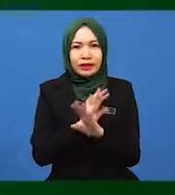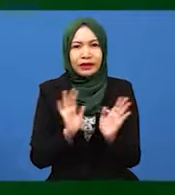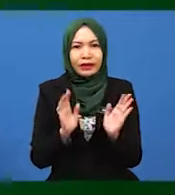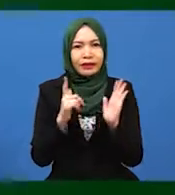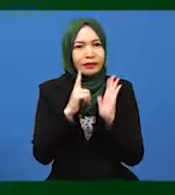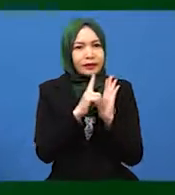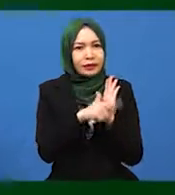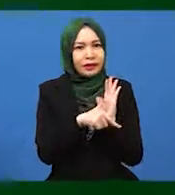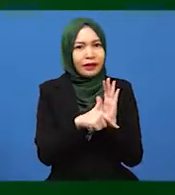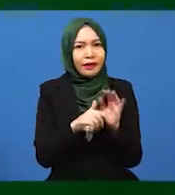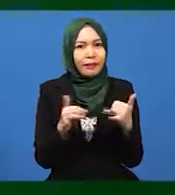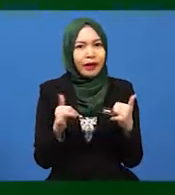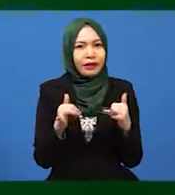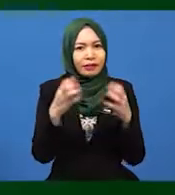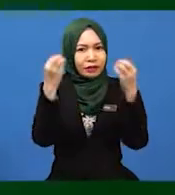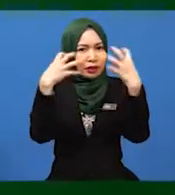mercun.